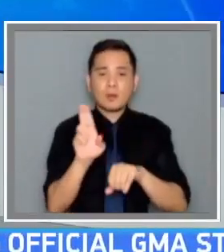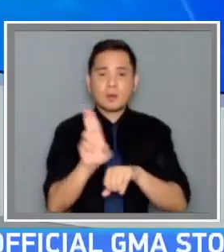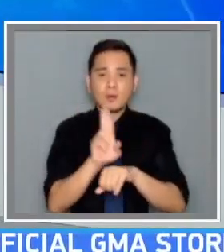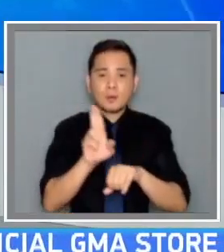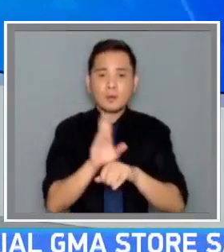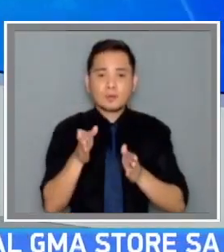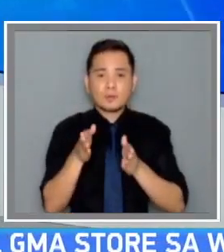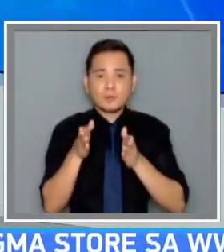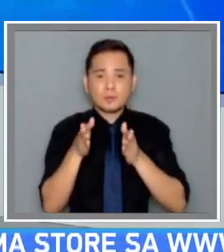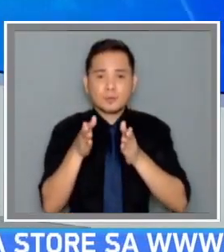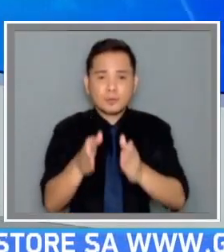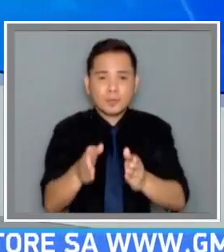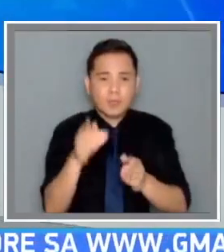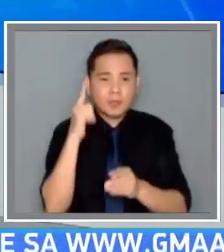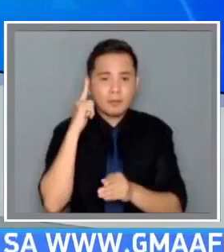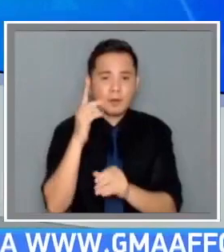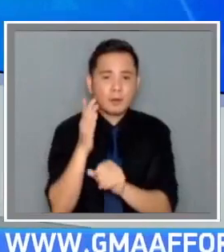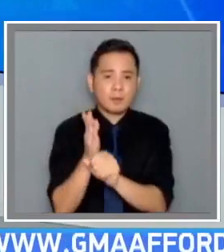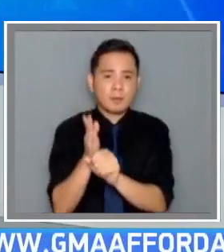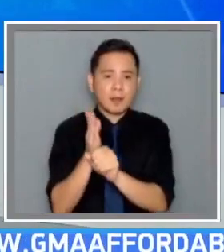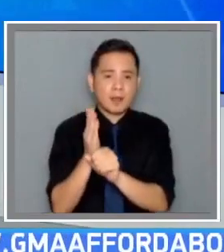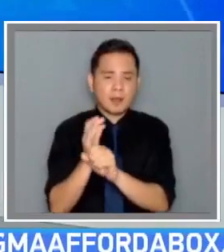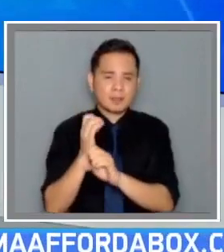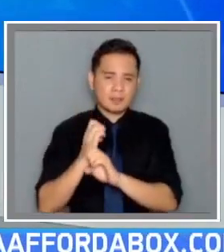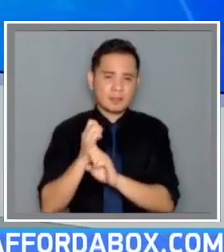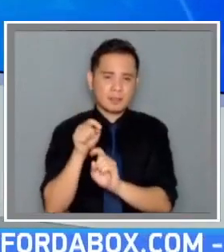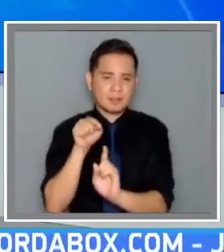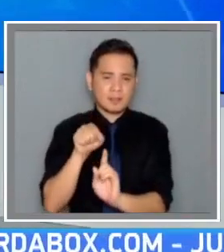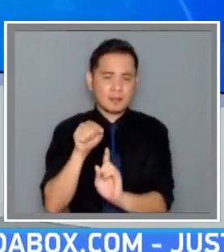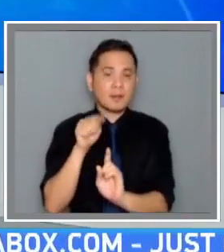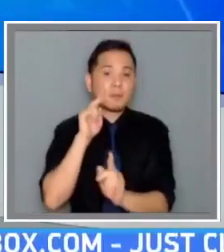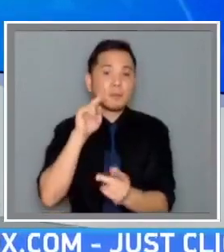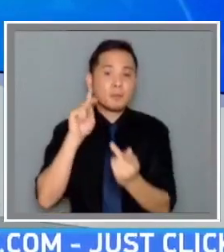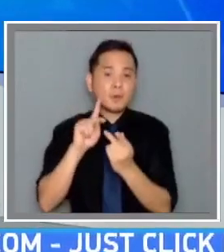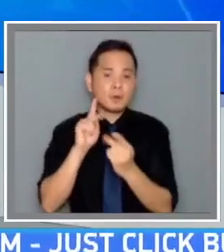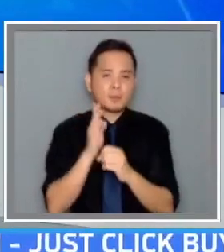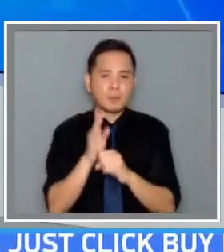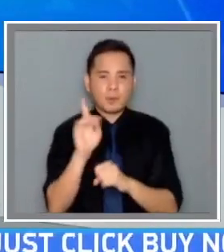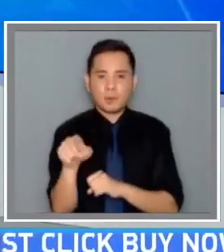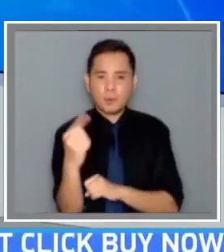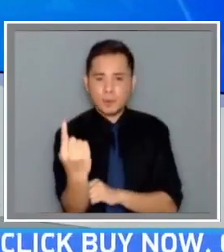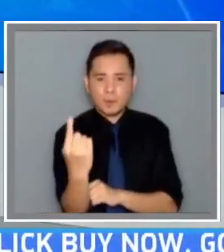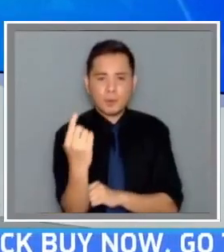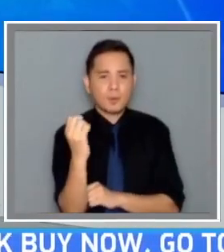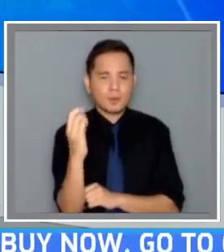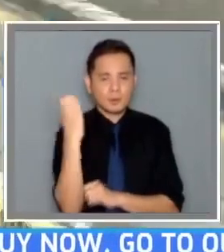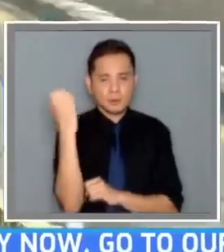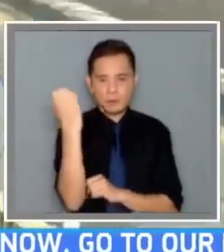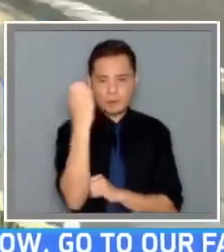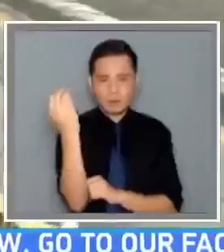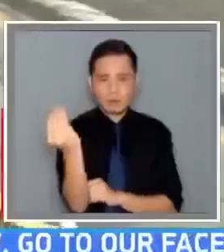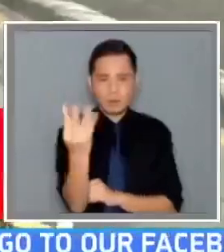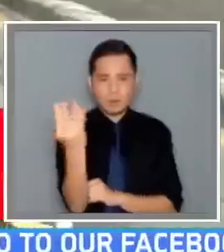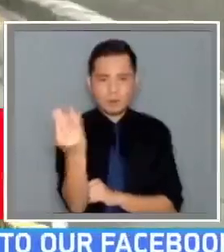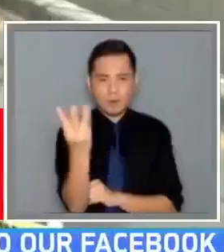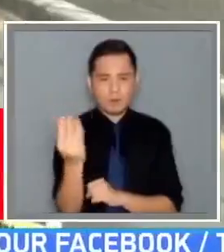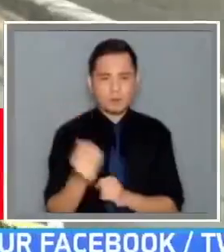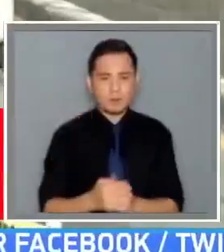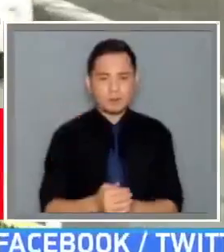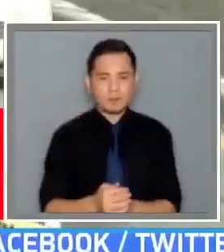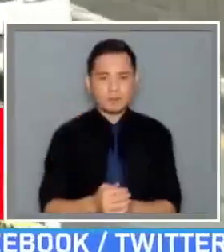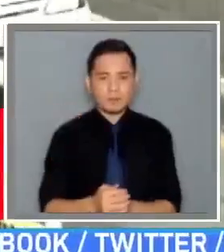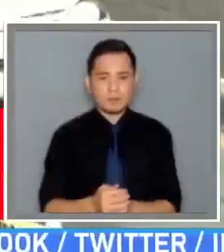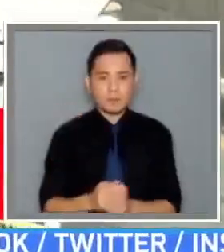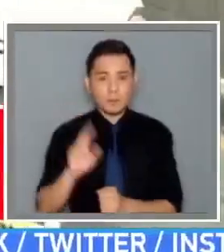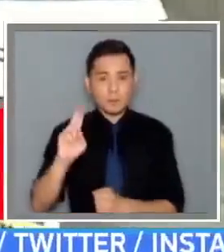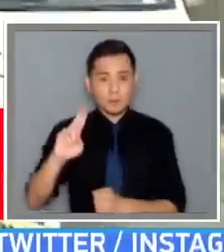pampublikong transportasyon sa EDSA Busway na para lamang po sa mga bus at emergency vehicles. Sa ulat mo kanina ng unang balita ng unang hirit,